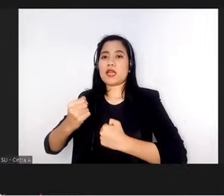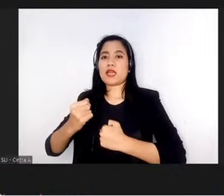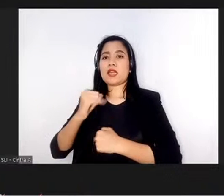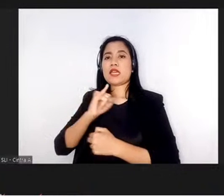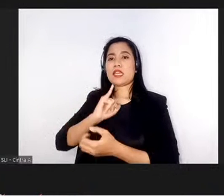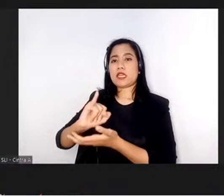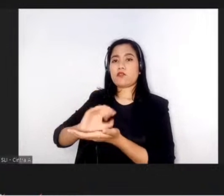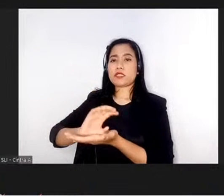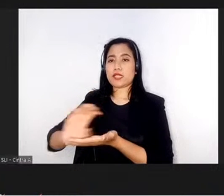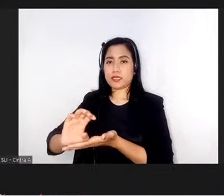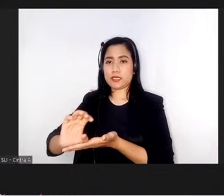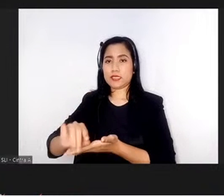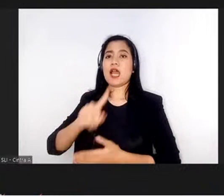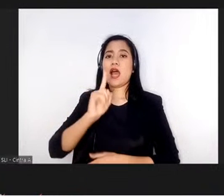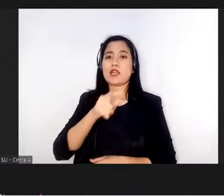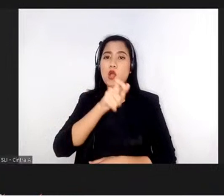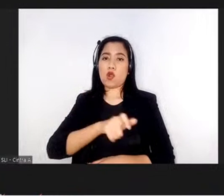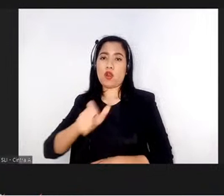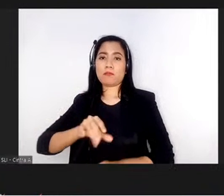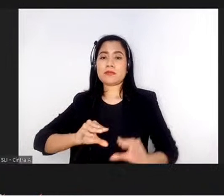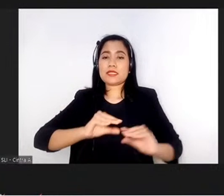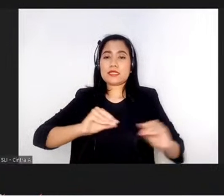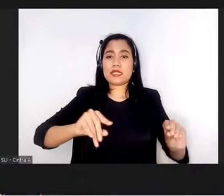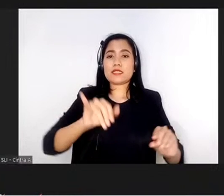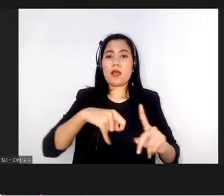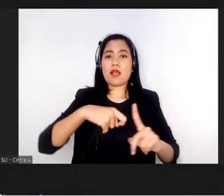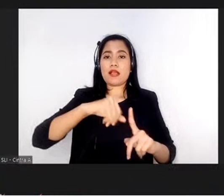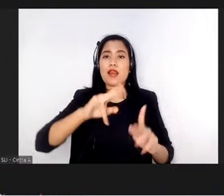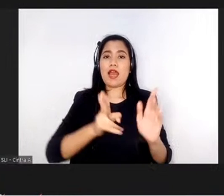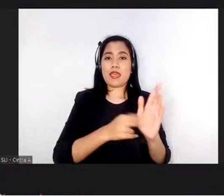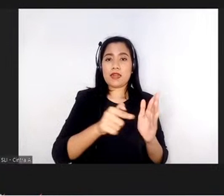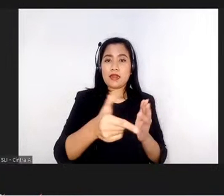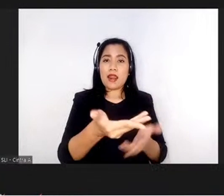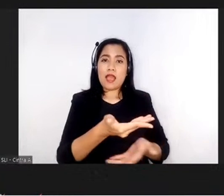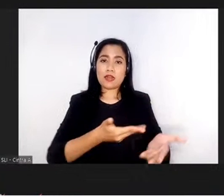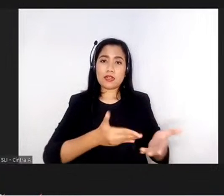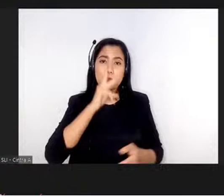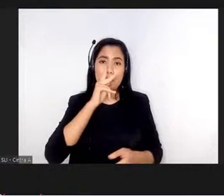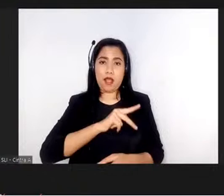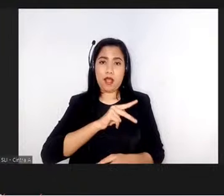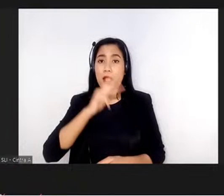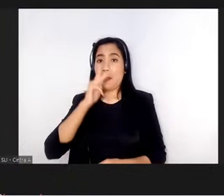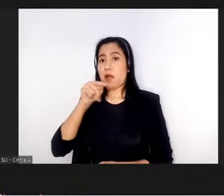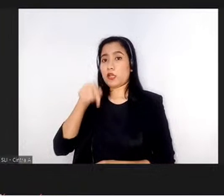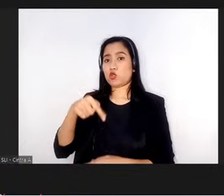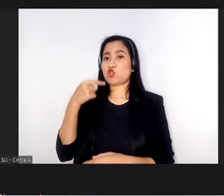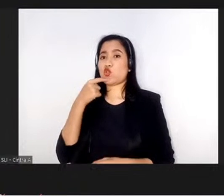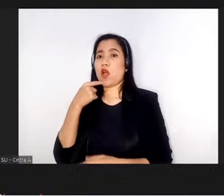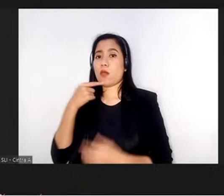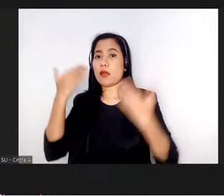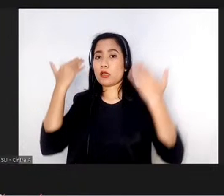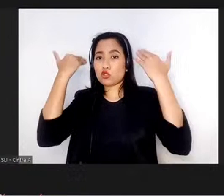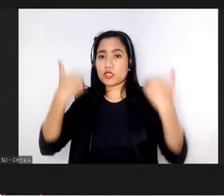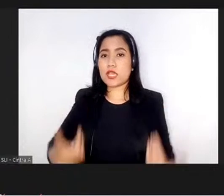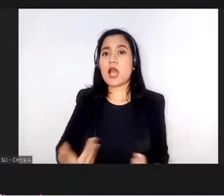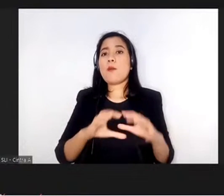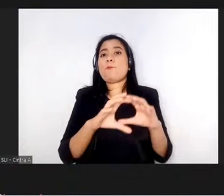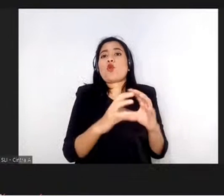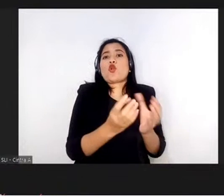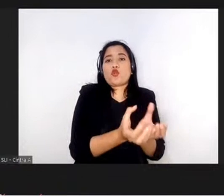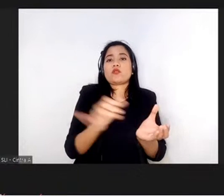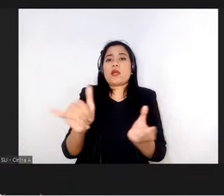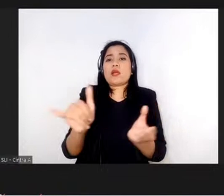klien yang dilayani oleh bank ini jadi jelas bahwa Mang itu tentang manusia produk serta layanan diberikan yang akan memberikan dampak kepada